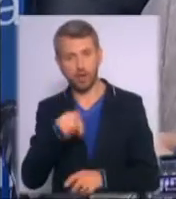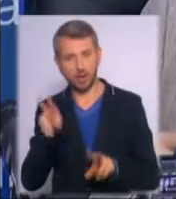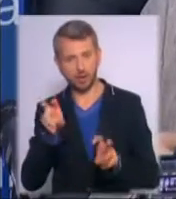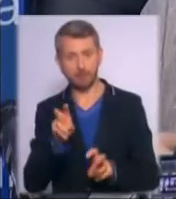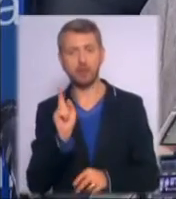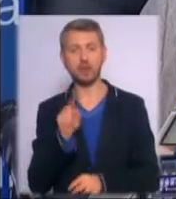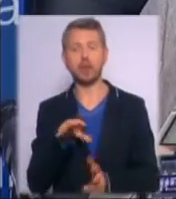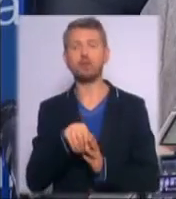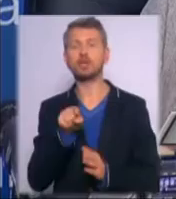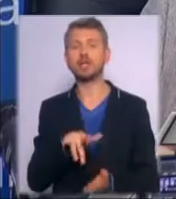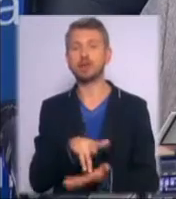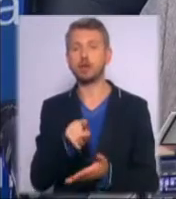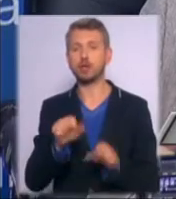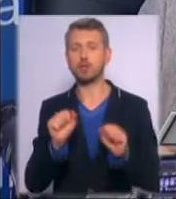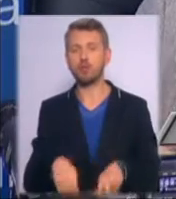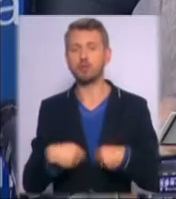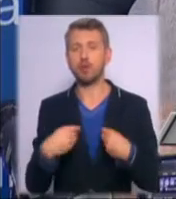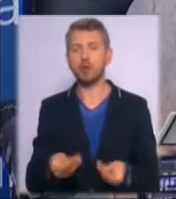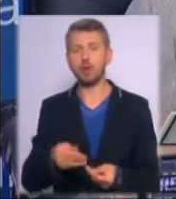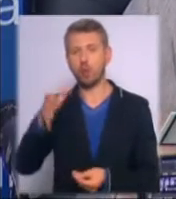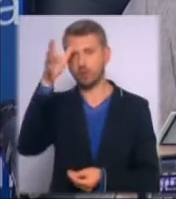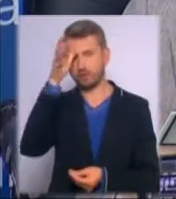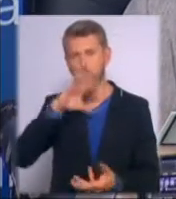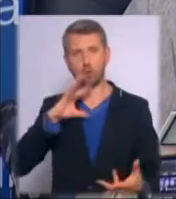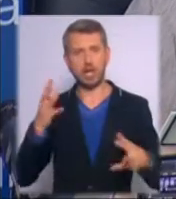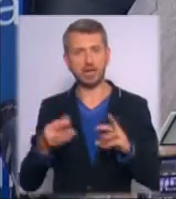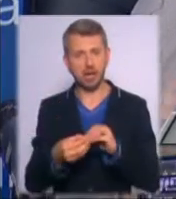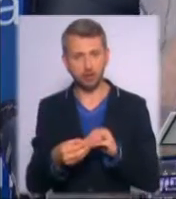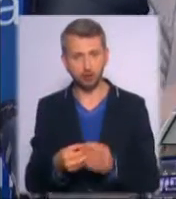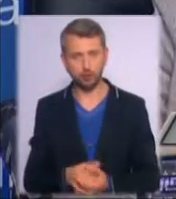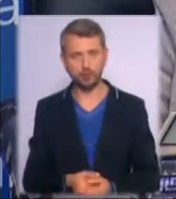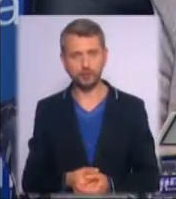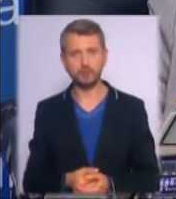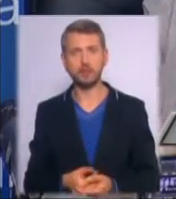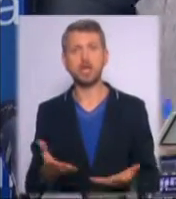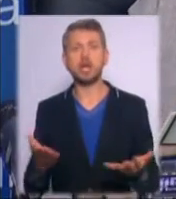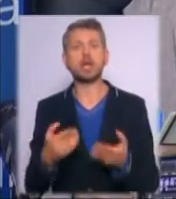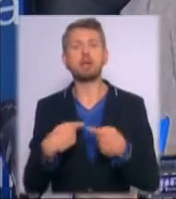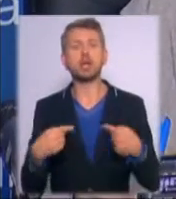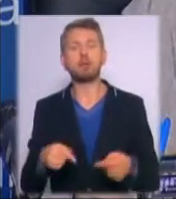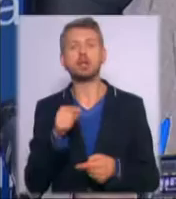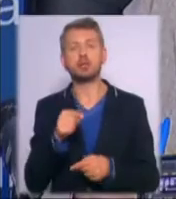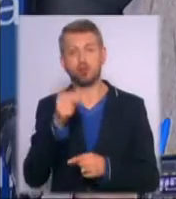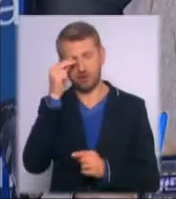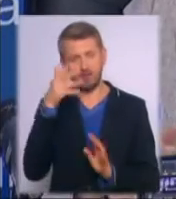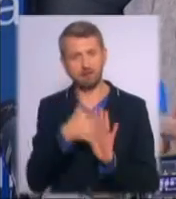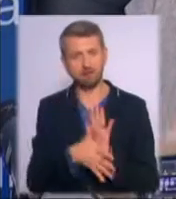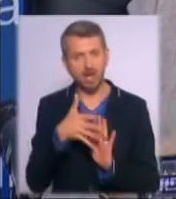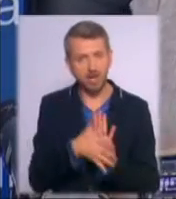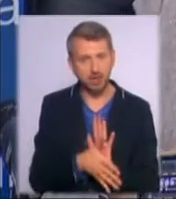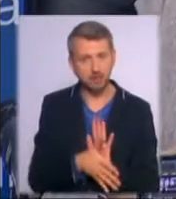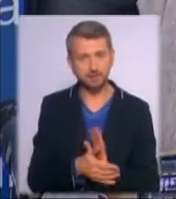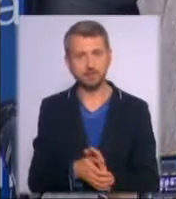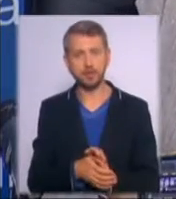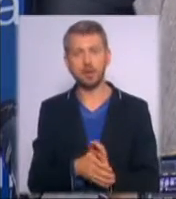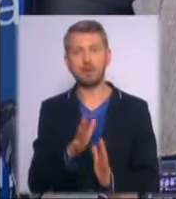вони також можуть подати так звану освітню декларацію. Які предмети вони вивчали у